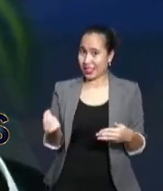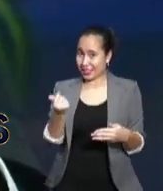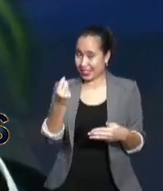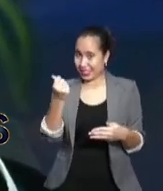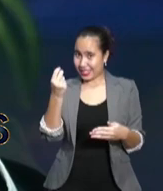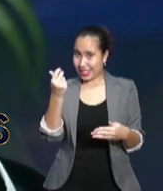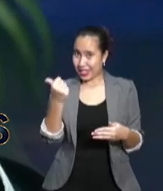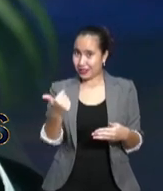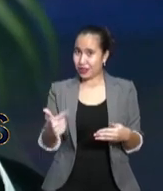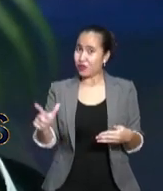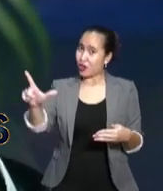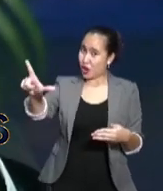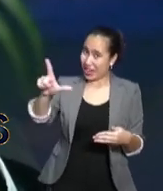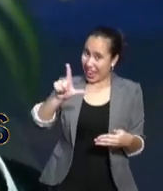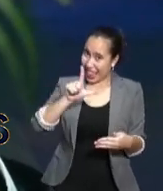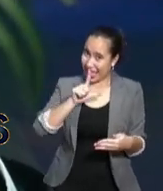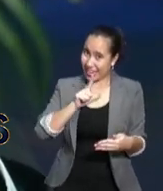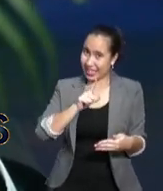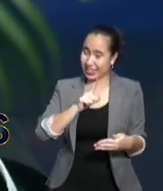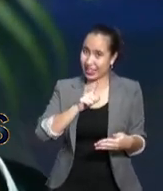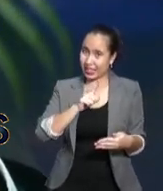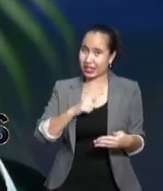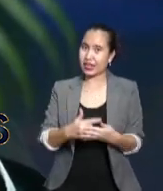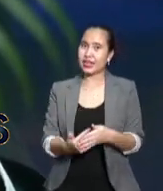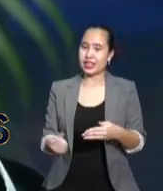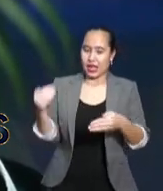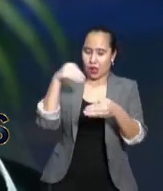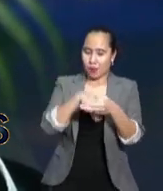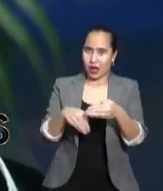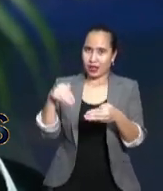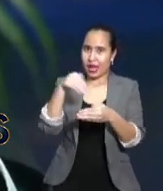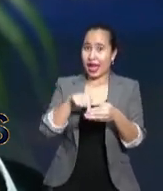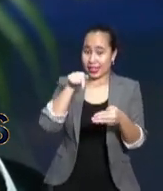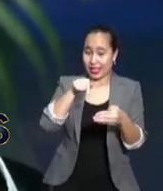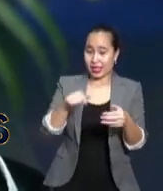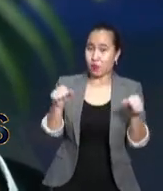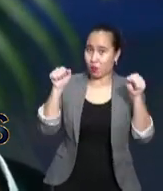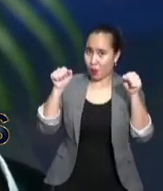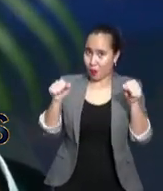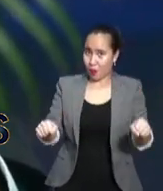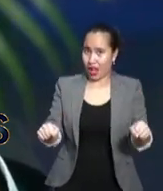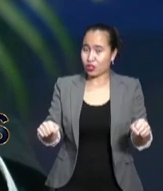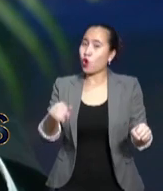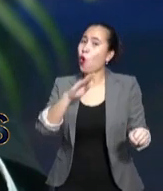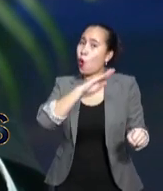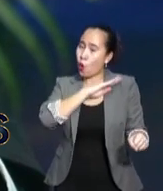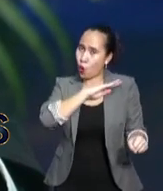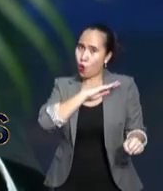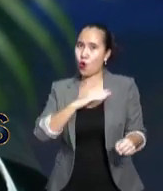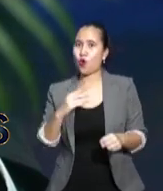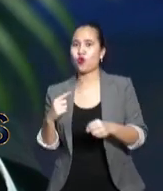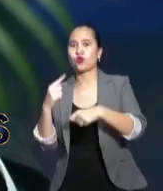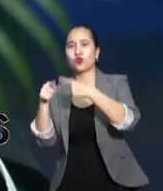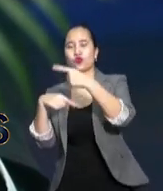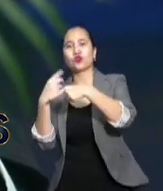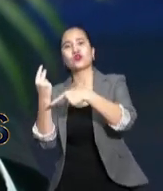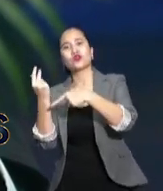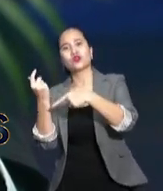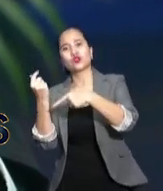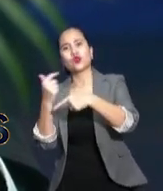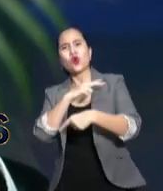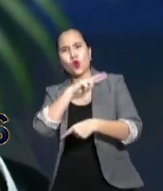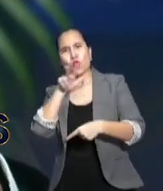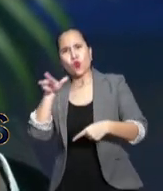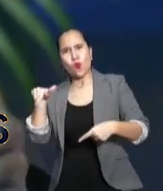in die maatschappij gebracht en dat bepaalt mede de koers. We hebben geïnterveneerd de